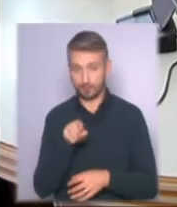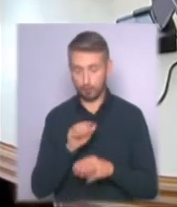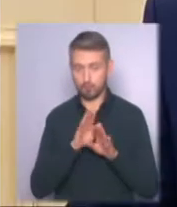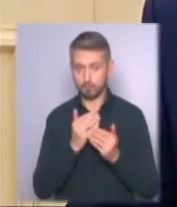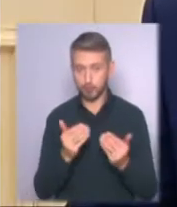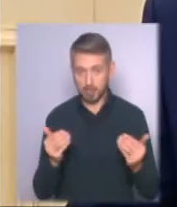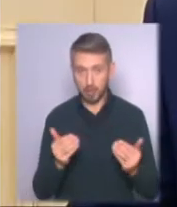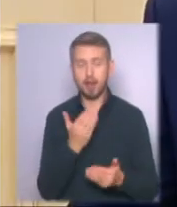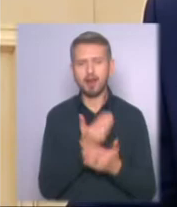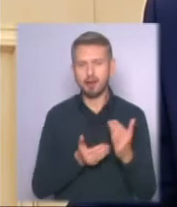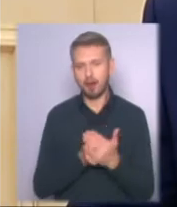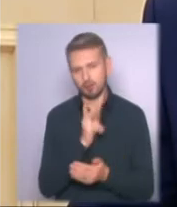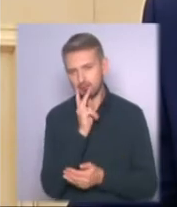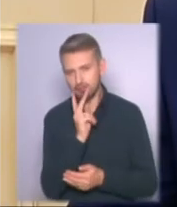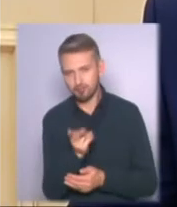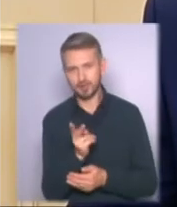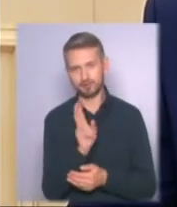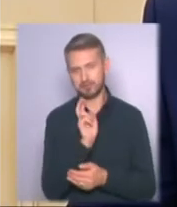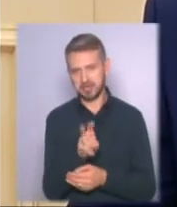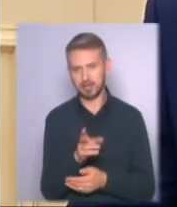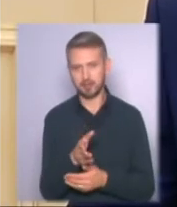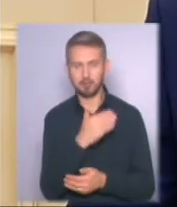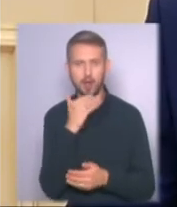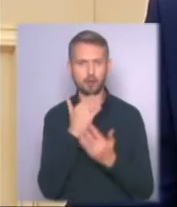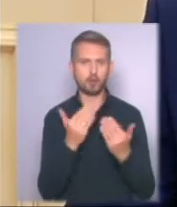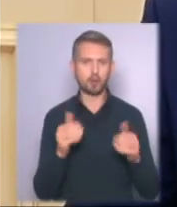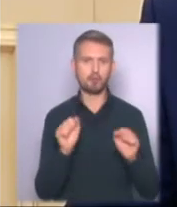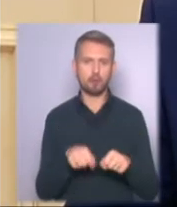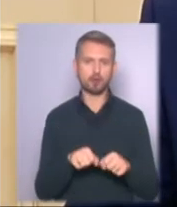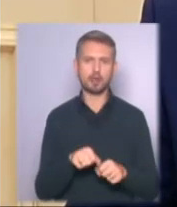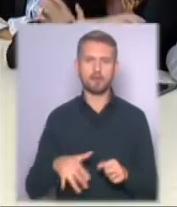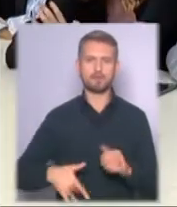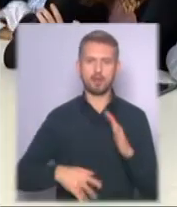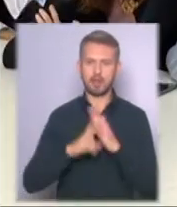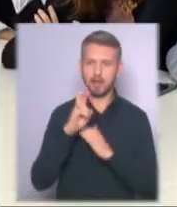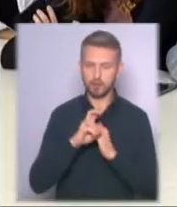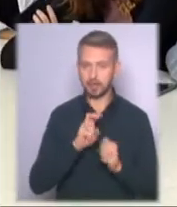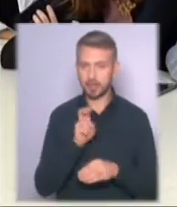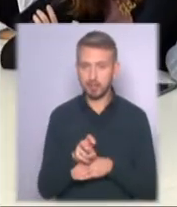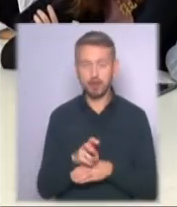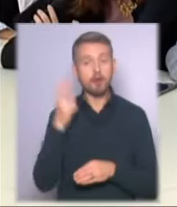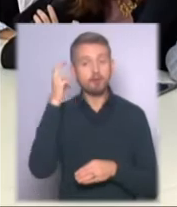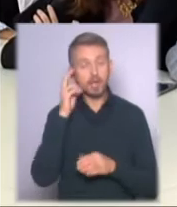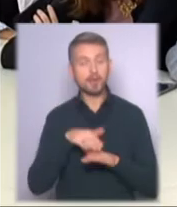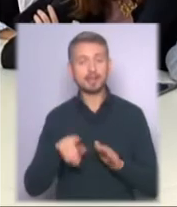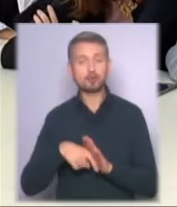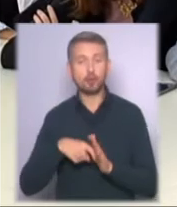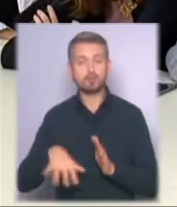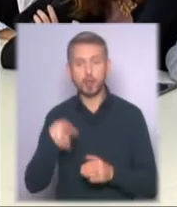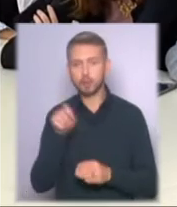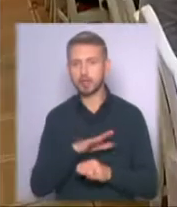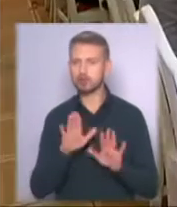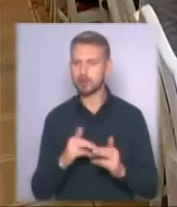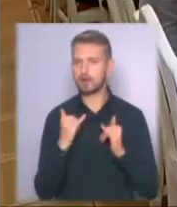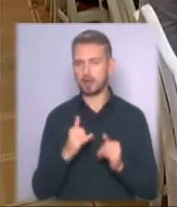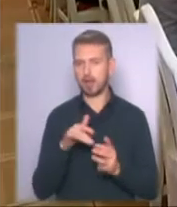раджу вам піти, подивитись. Багато музеїв, можна в Лавру зайти. До столиці діти з Донбасу приїхали не лише задля